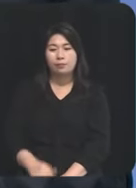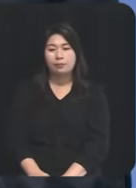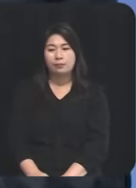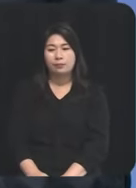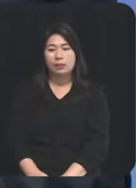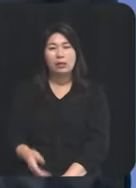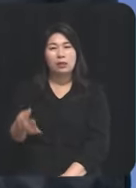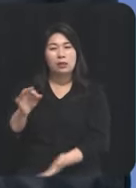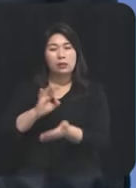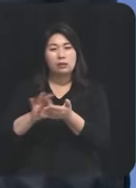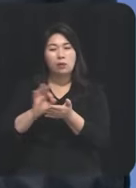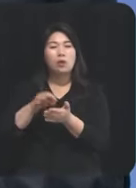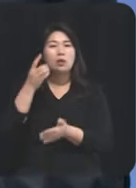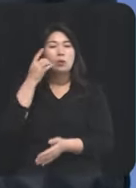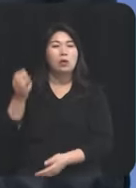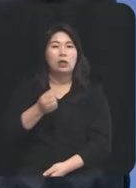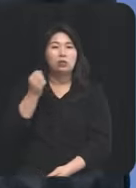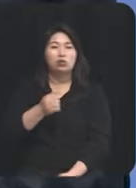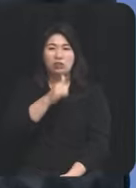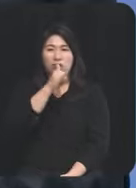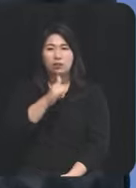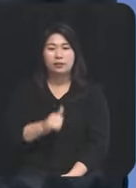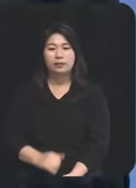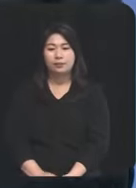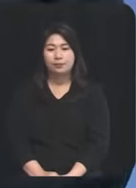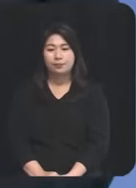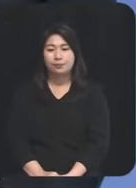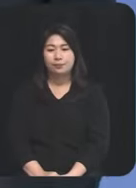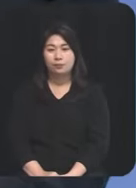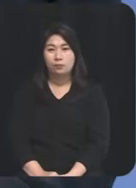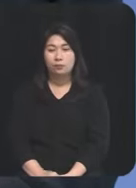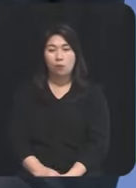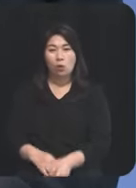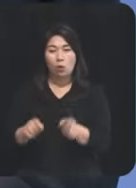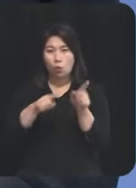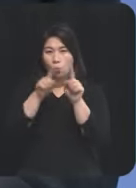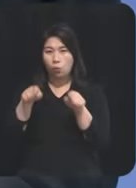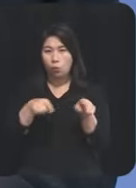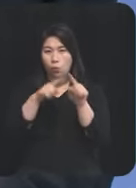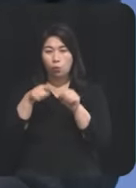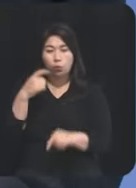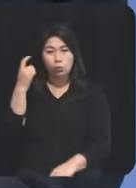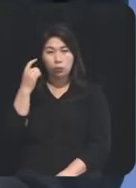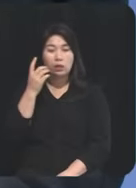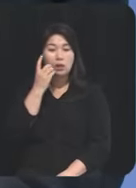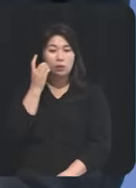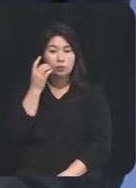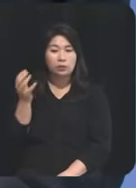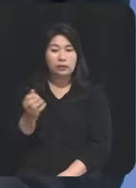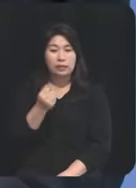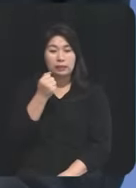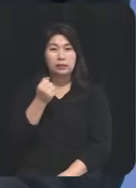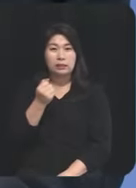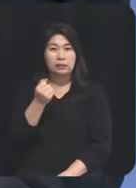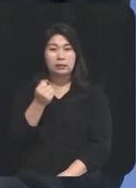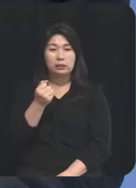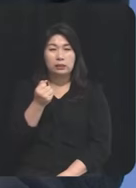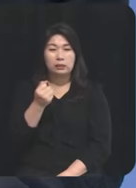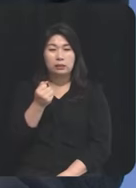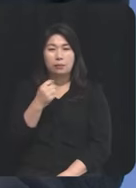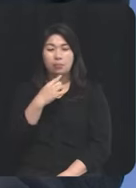쓰던 핸드폰은 갖고 있는 것이죠. 그럼 그 녹취록은 그 핸드폰을 가진 저기, 당사자만이 알고 저기, 있을